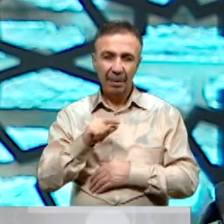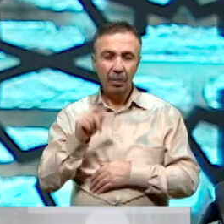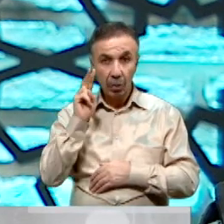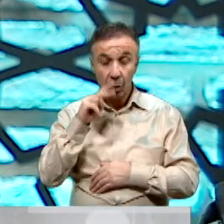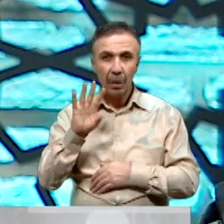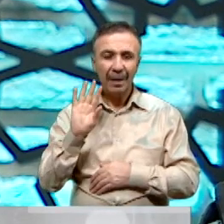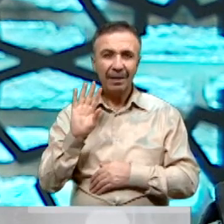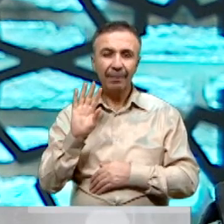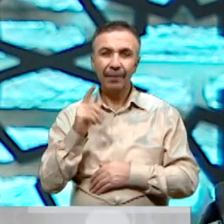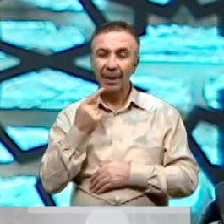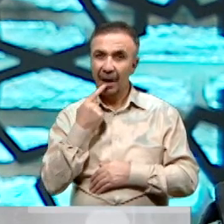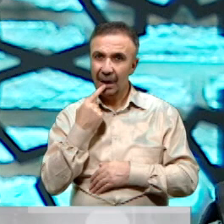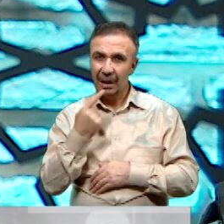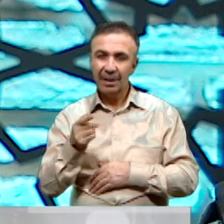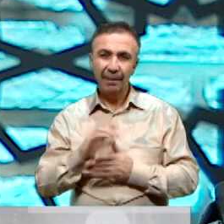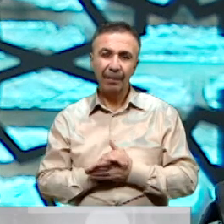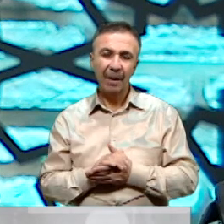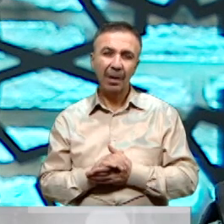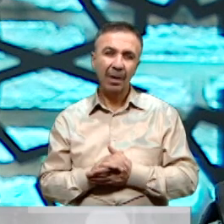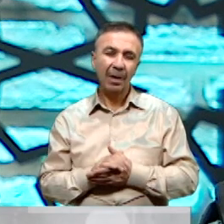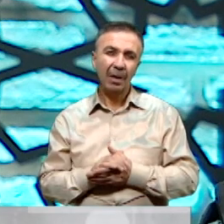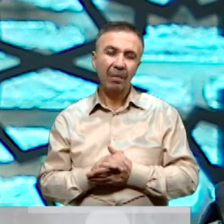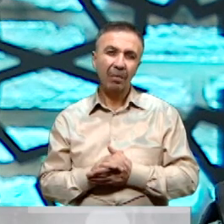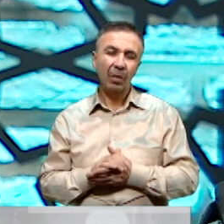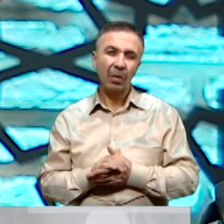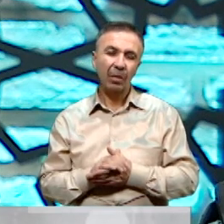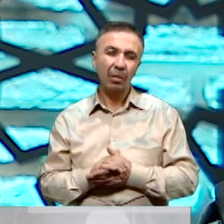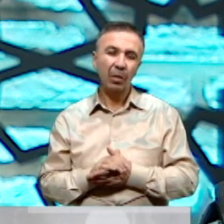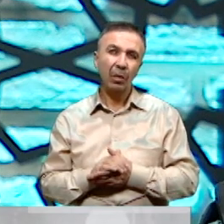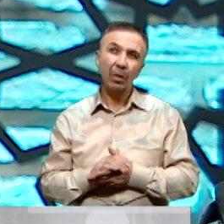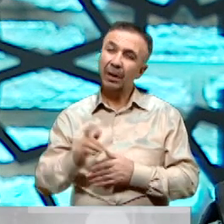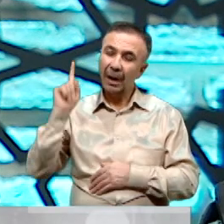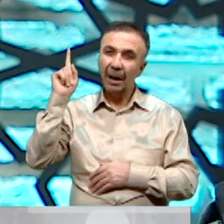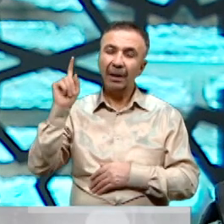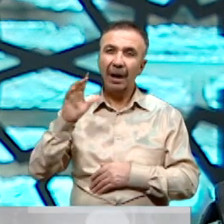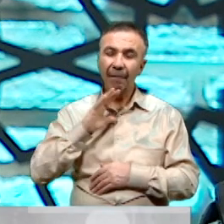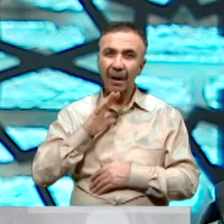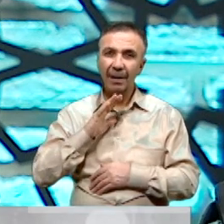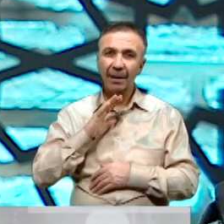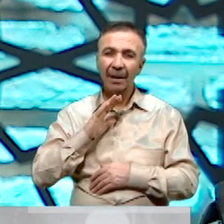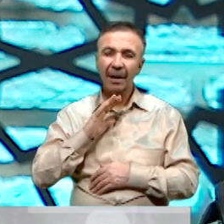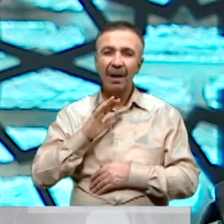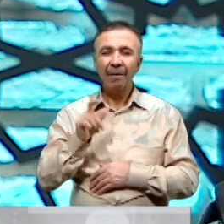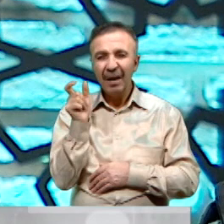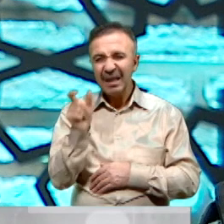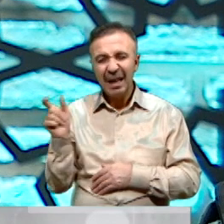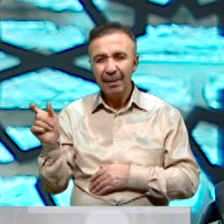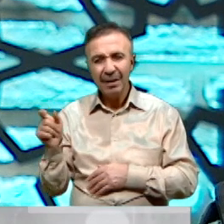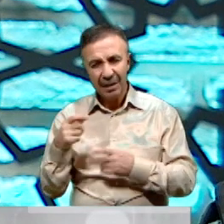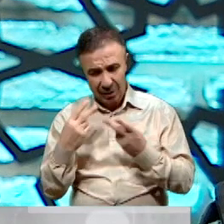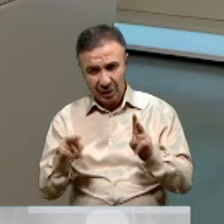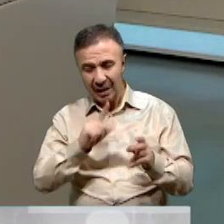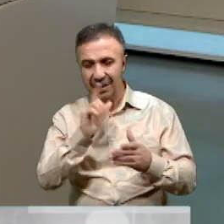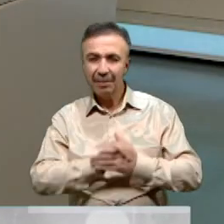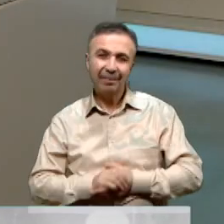görmedim etmedim dese Bu yukarıda Allah var kelimesinin caiz olup olmadığını da Turgut bey sormuş Efendim konuyla